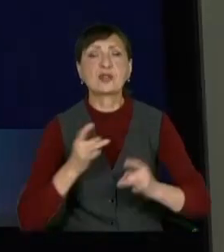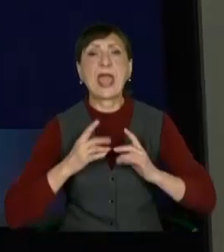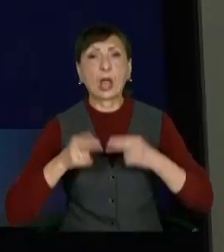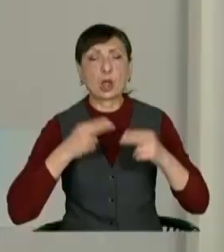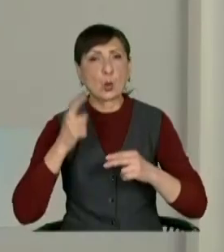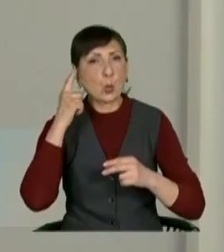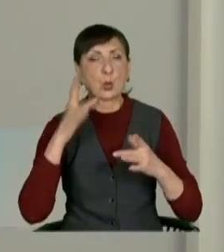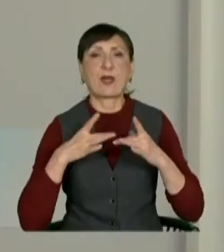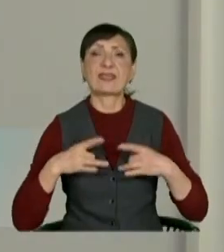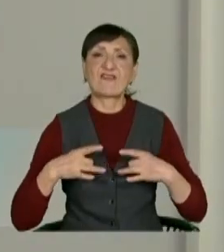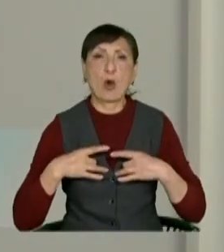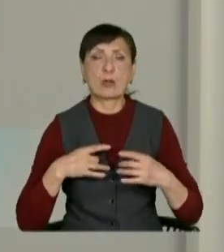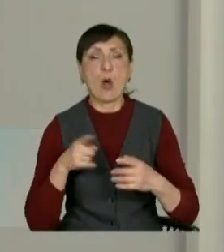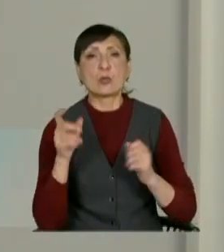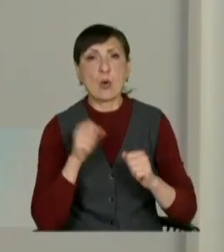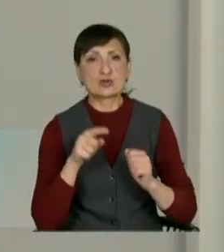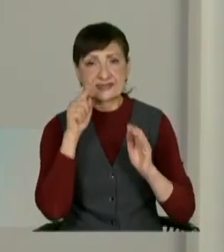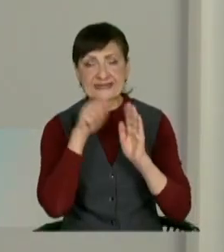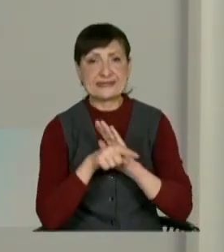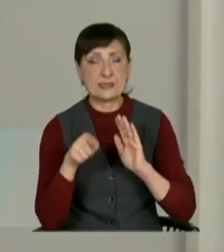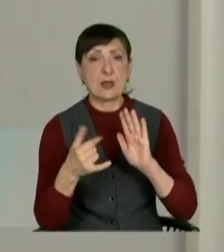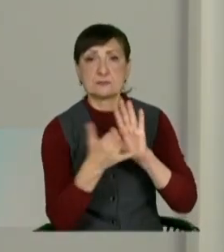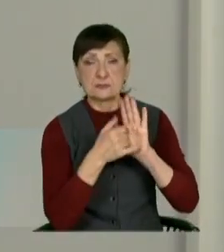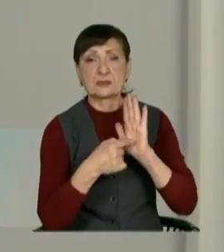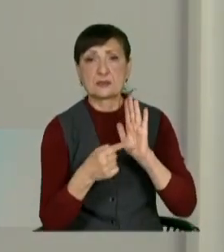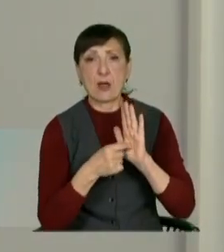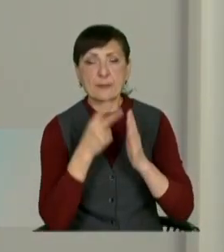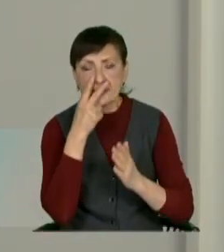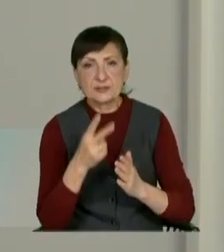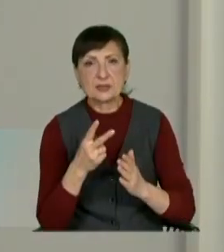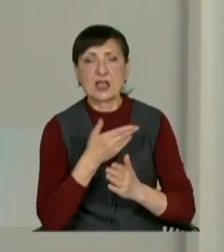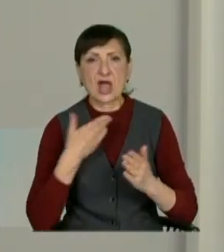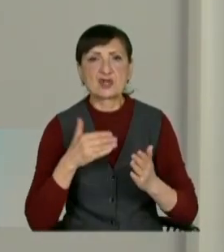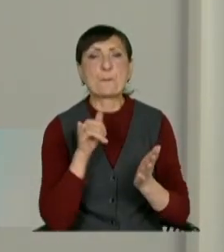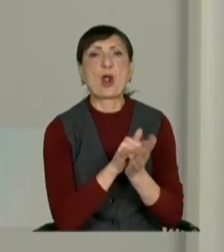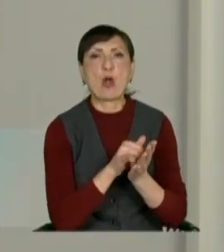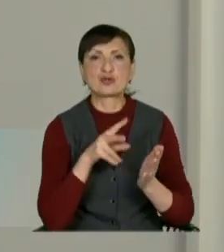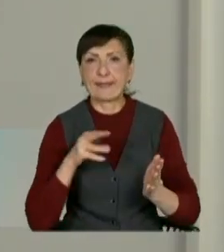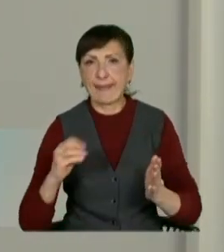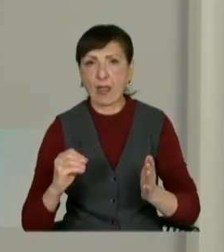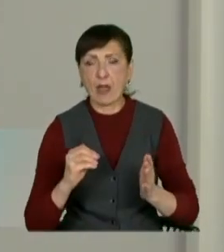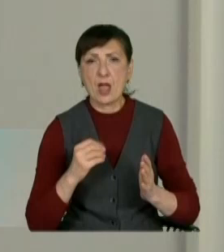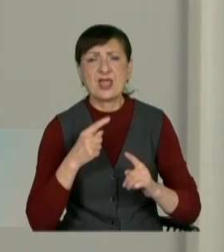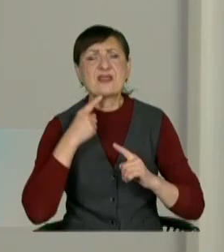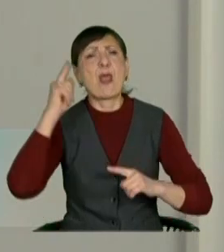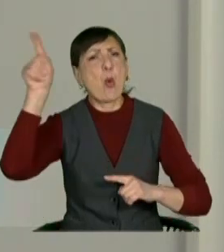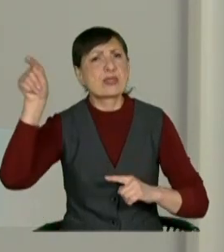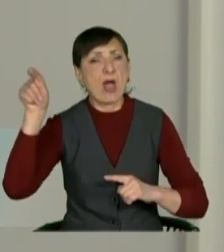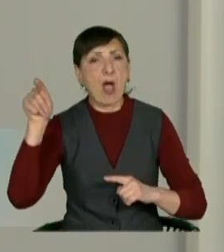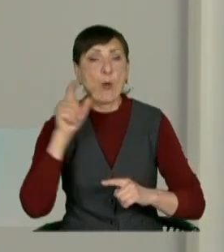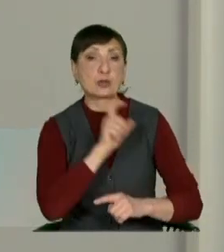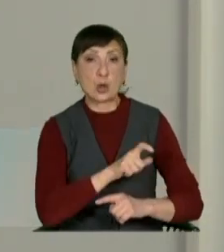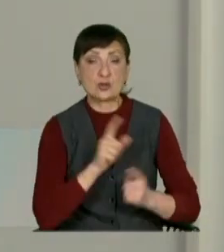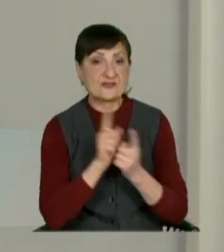или там невролог, либо радиолог, он может зайти в мобильный телефон, зайти в наше приложение. И находясь за 1000 километров